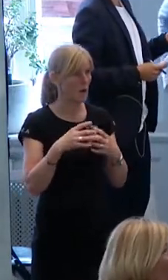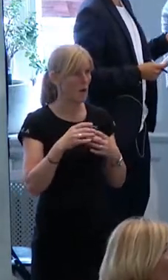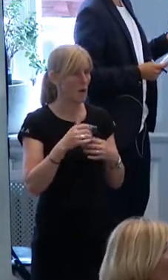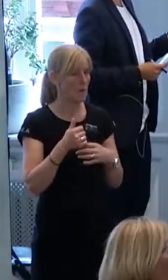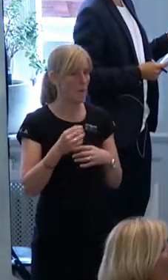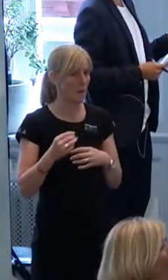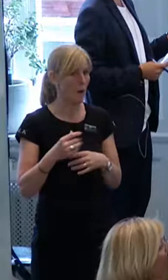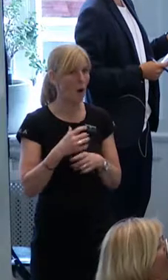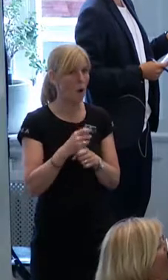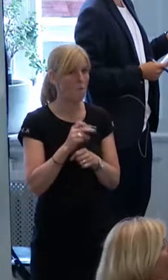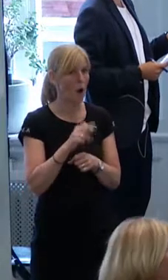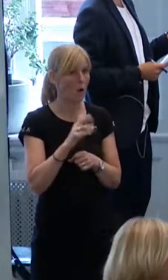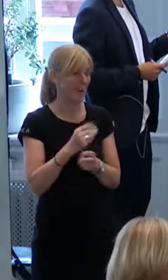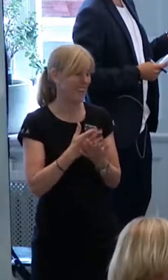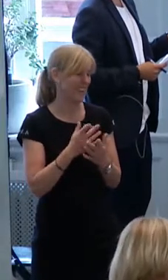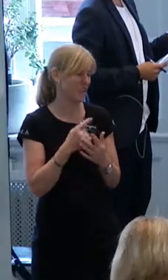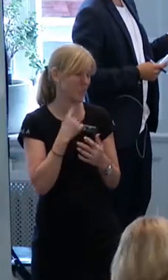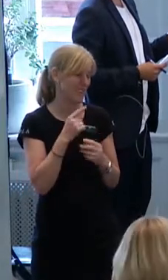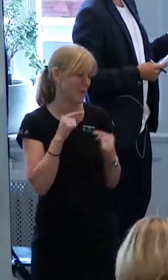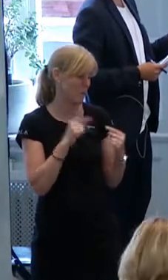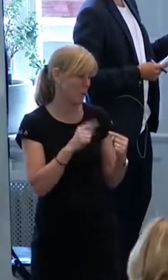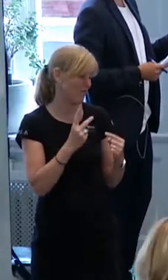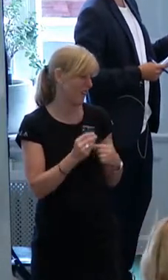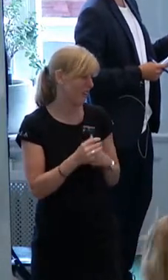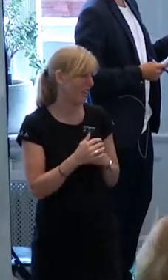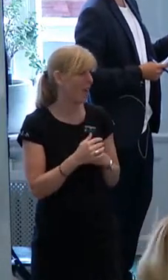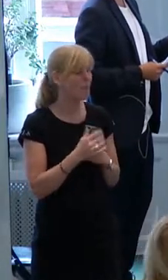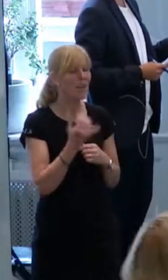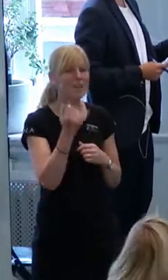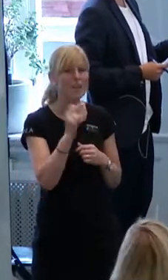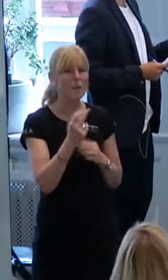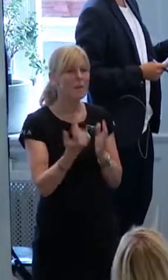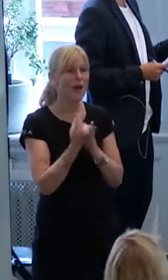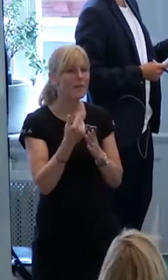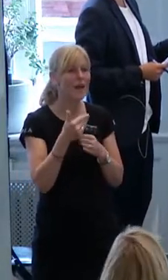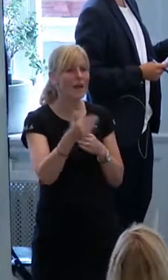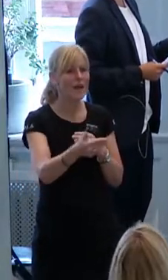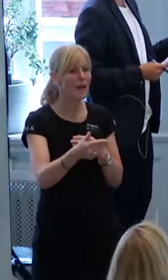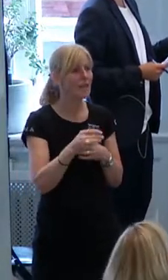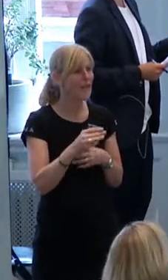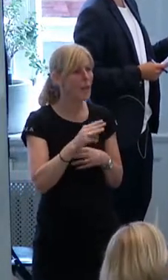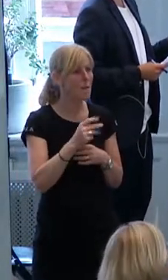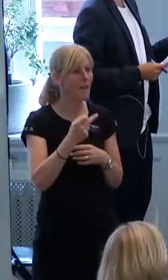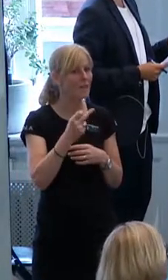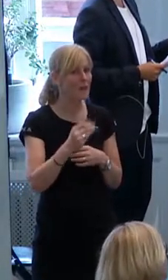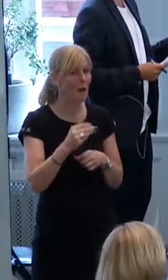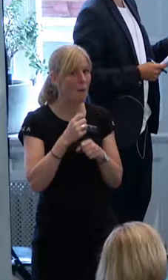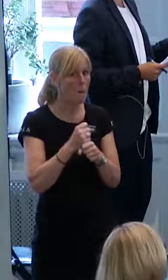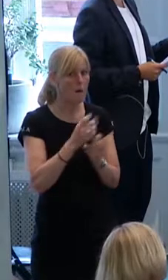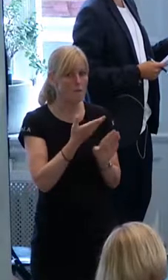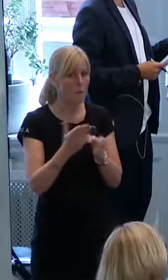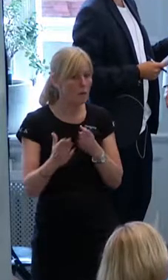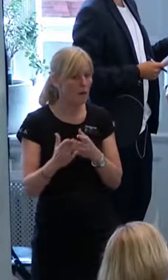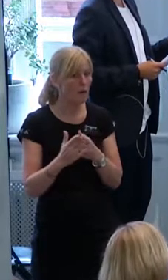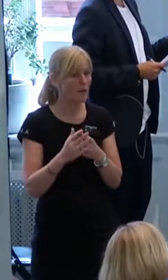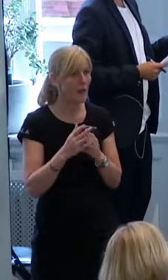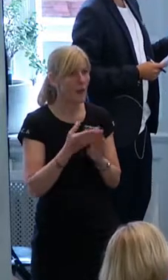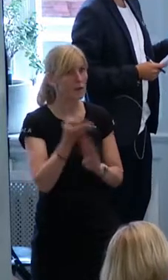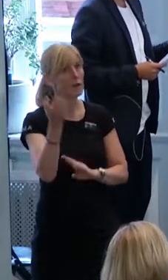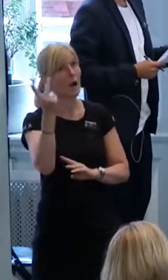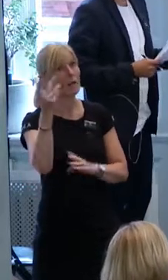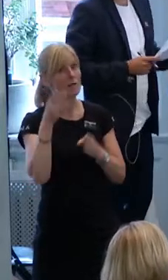liksom mantat, det är ingen som säger emot det. Vad är vi om 10 år? Håller det mantat fortfarande? Eller står vi någon annanstans?